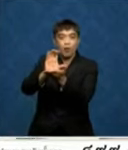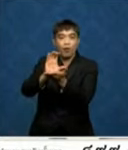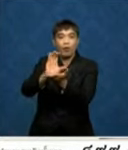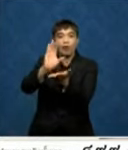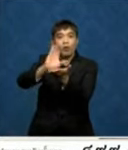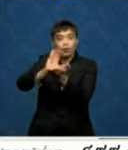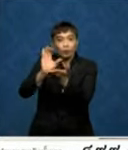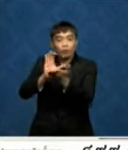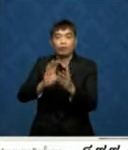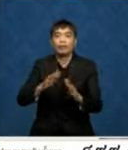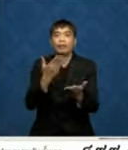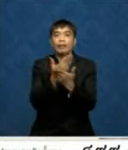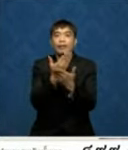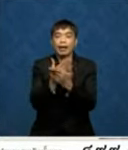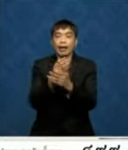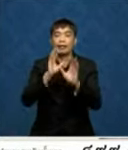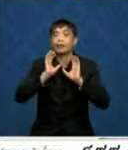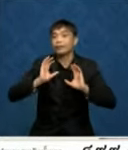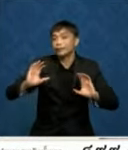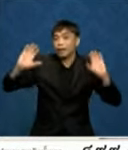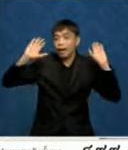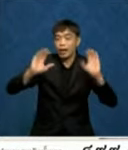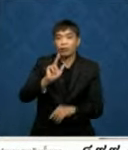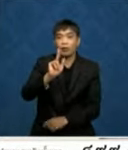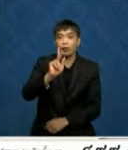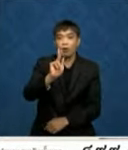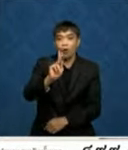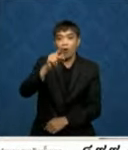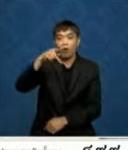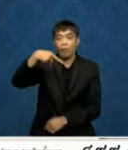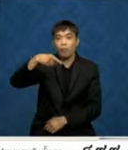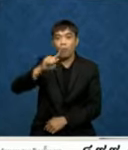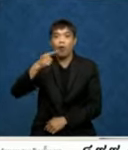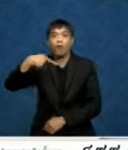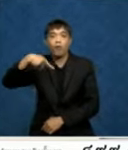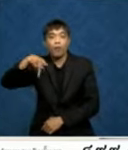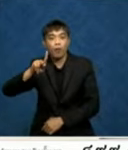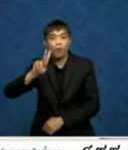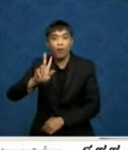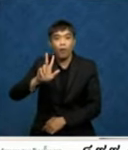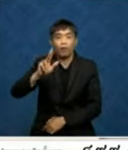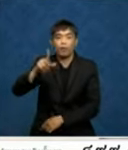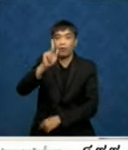ำนาญข้าราชการกบข.กองทุนประกันสังคมปกส.